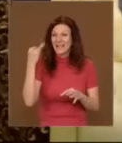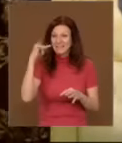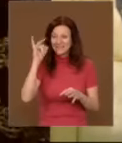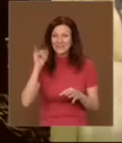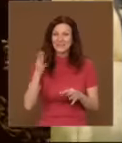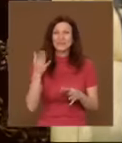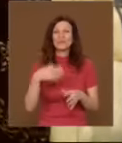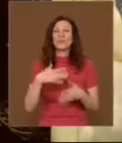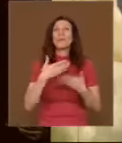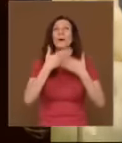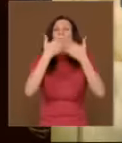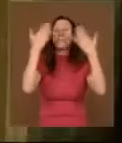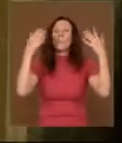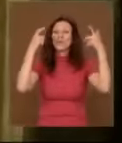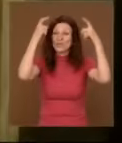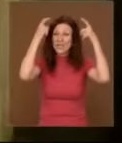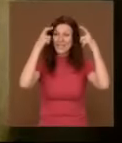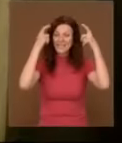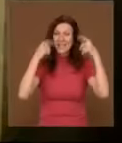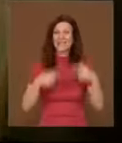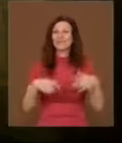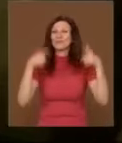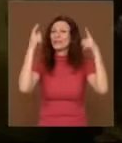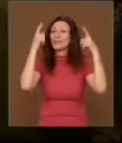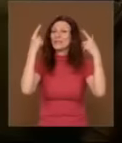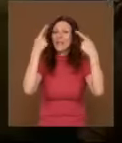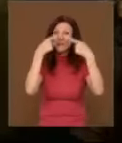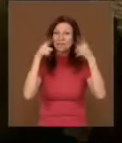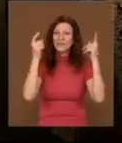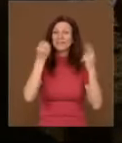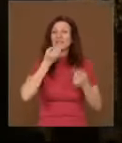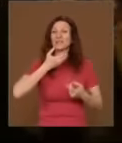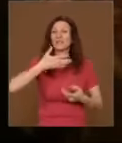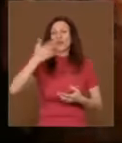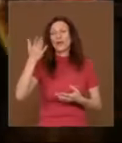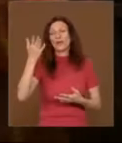Божие царство, в царството на Светия Дух, на благодата,